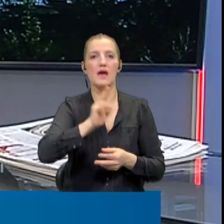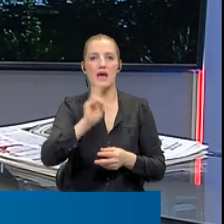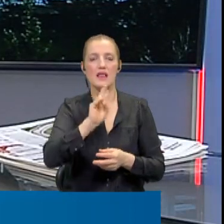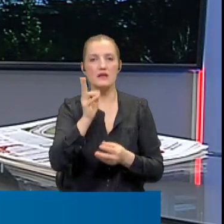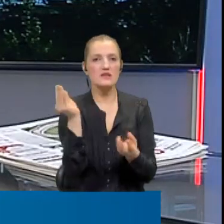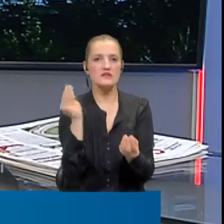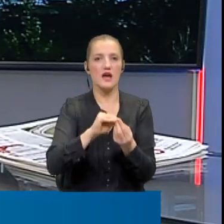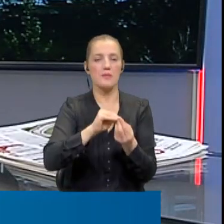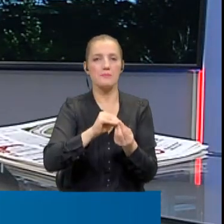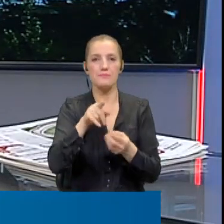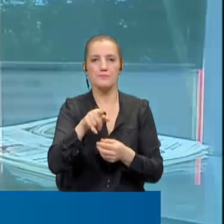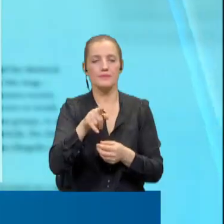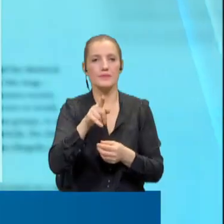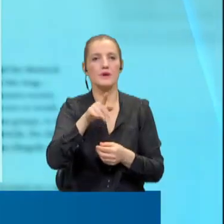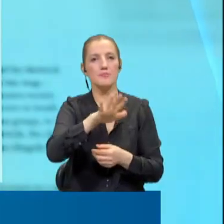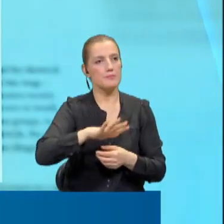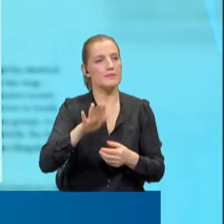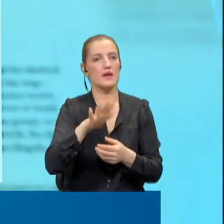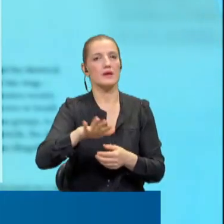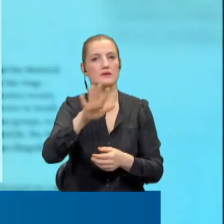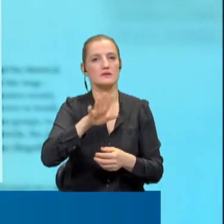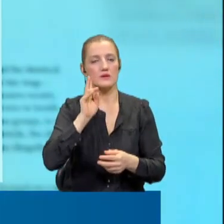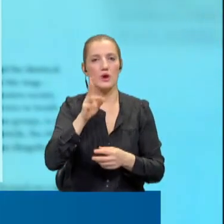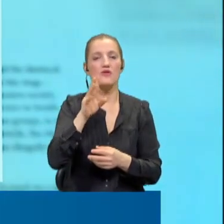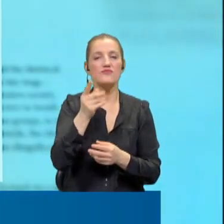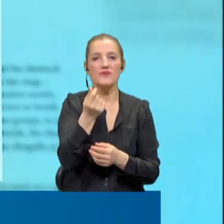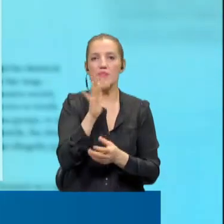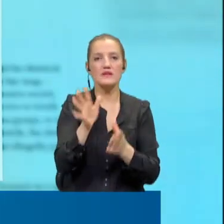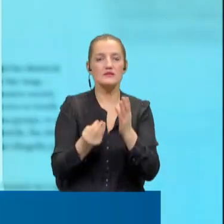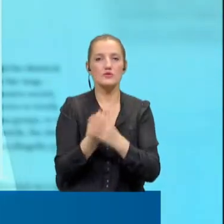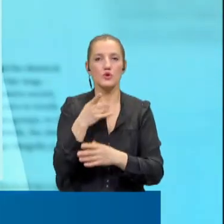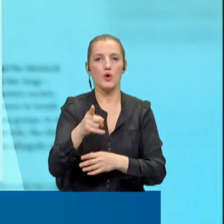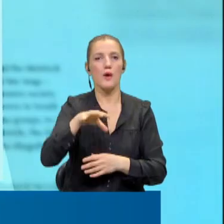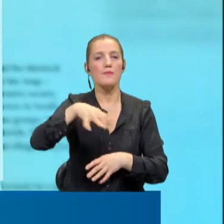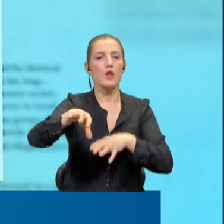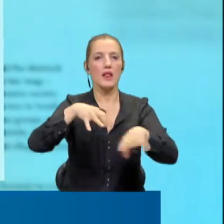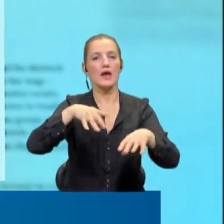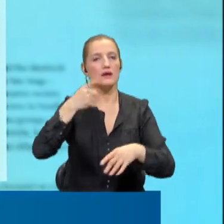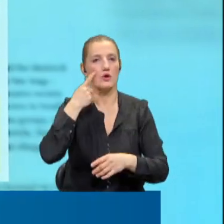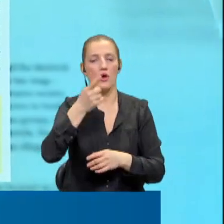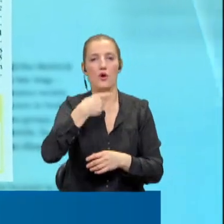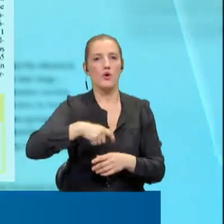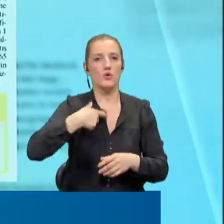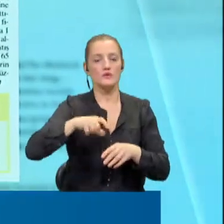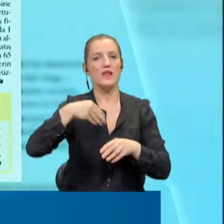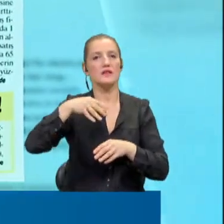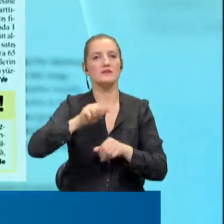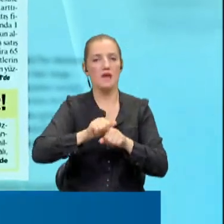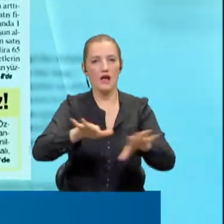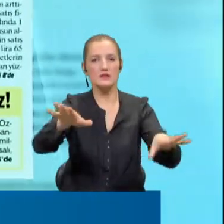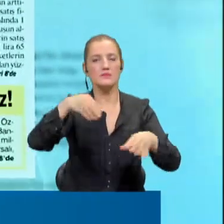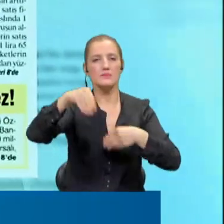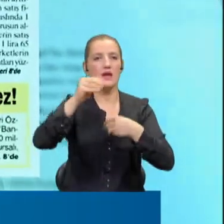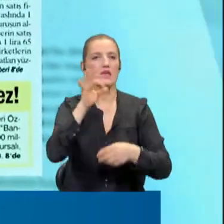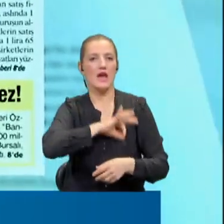Selamlar gözleri enerji piyasasına çevirdi Peki Fiyatlar nasıl oluşuyor bölgelerinde tekelleşen özel dağıtım ve satış şirketlerin kârlarını